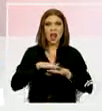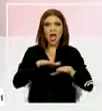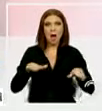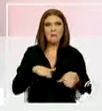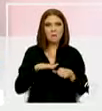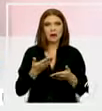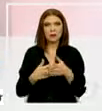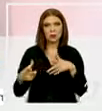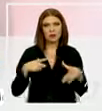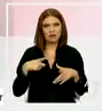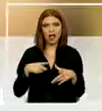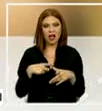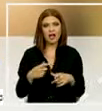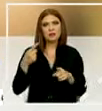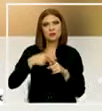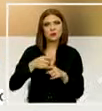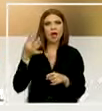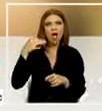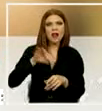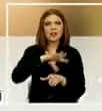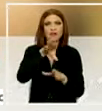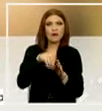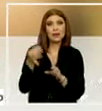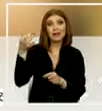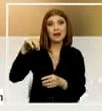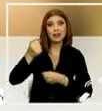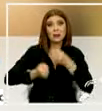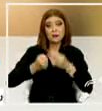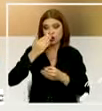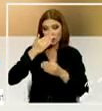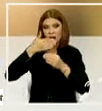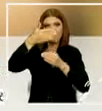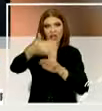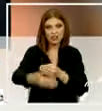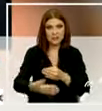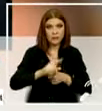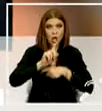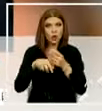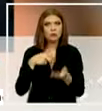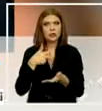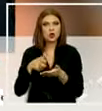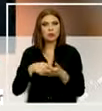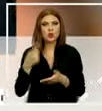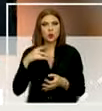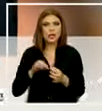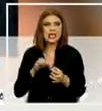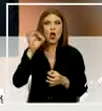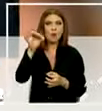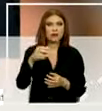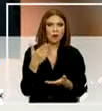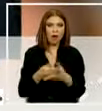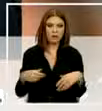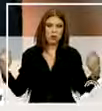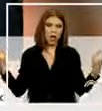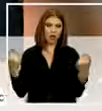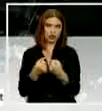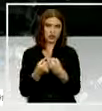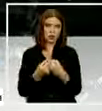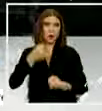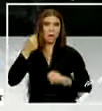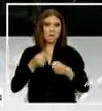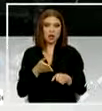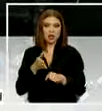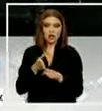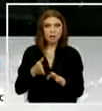petreacă vacanța împreună cu altă familie care se afla într-o altă mașină în fața lor. După ce au parcurs 100 de kilometri, s-a produs nenorocirea. Mașina a ajuns